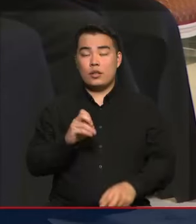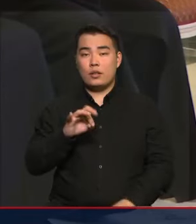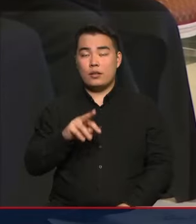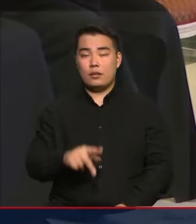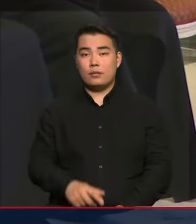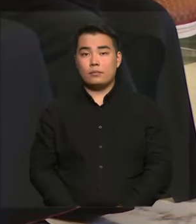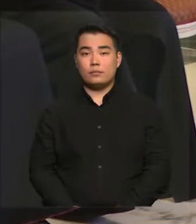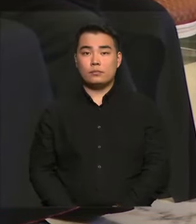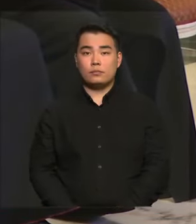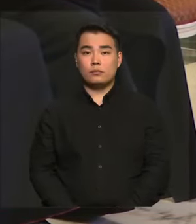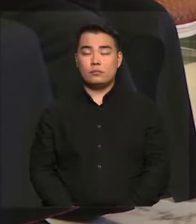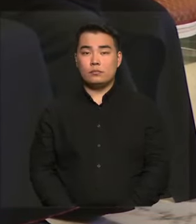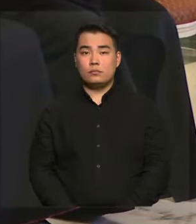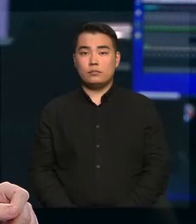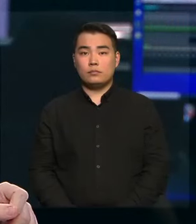Сәкен Пионер, Жібек жолы.